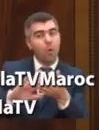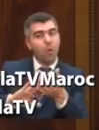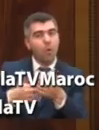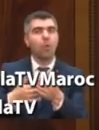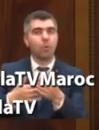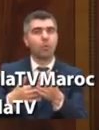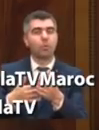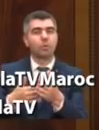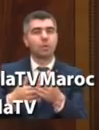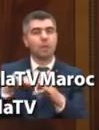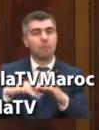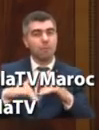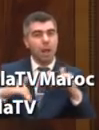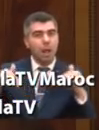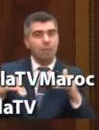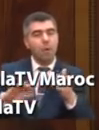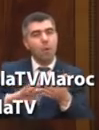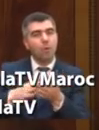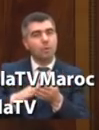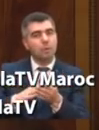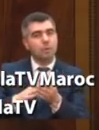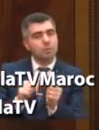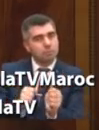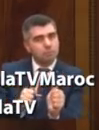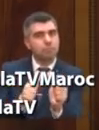ومعارضة إلى المزيد من التعبئة